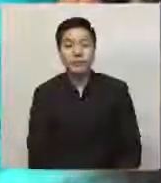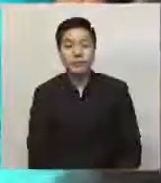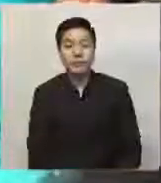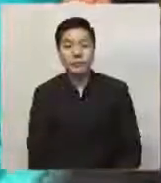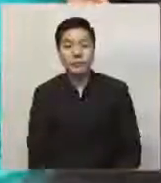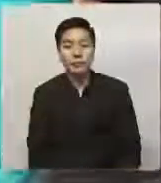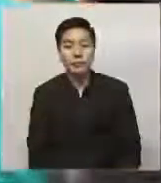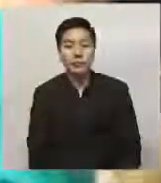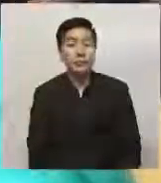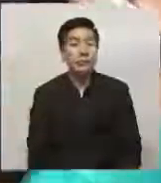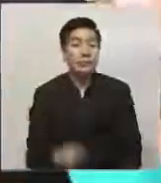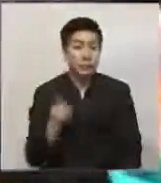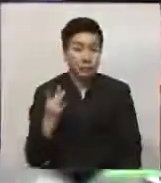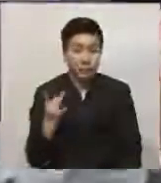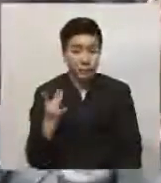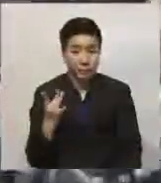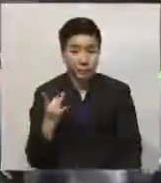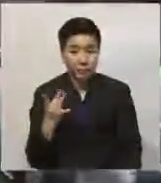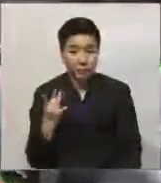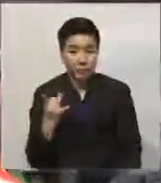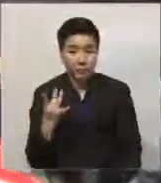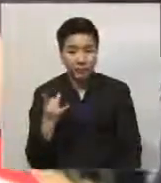นี่เรียกอะไรเรีย